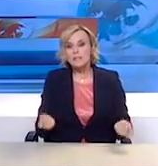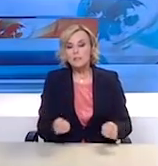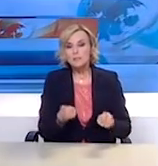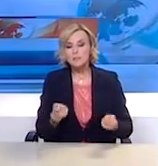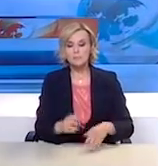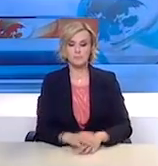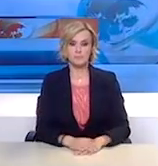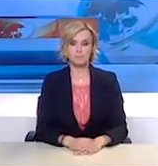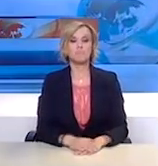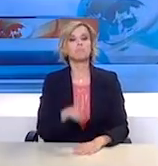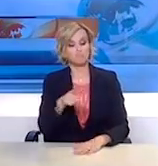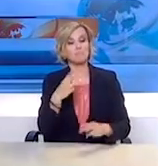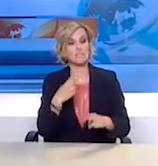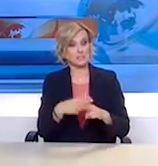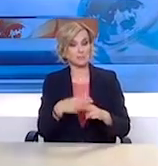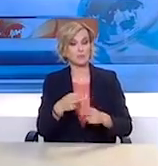Ναι, είναι σημαντική ερώτηση.